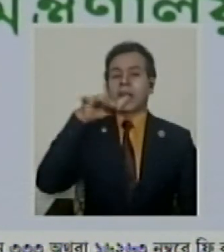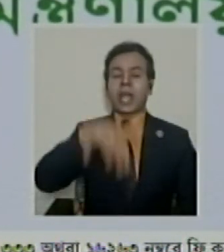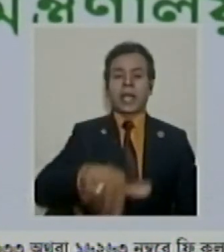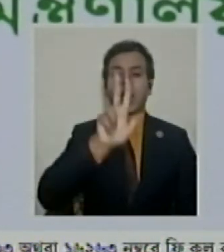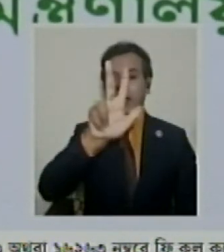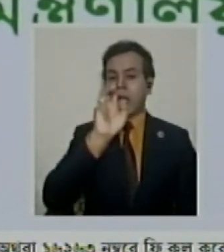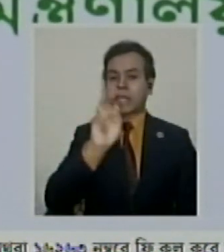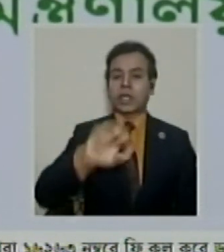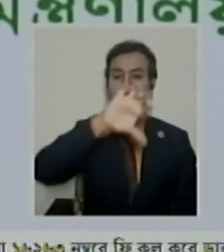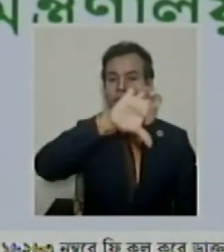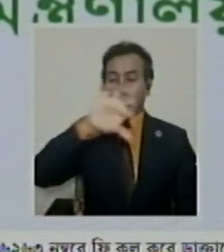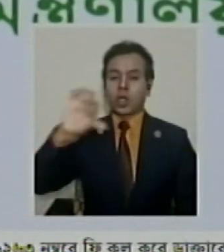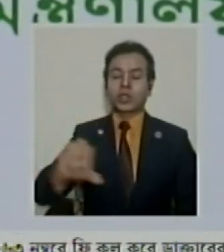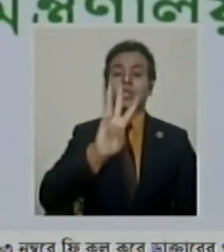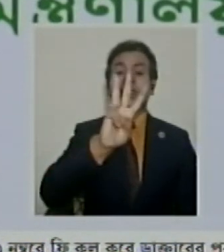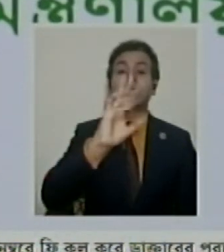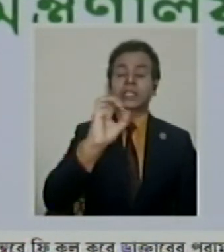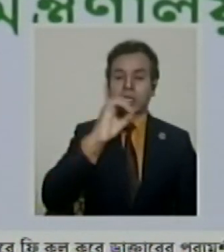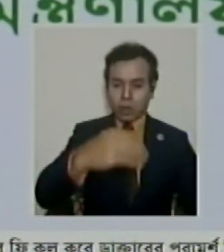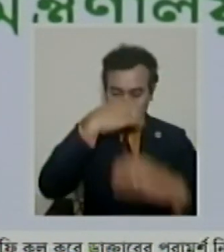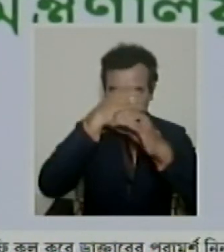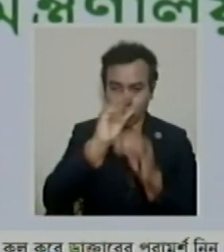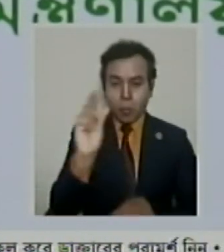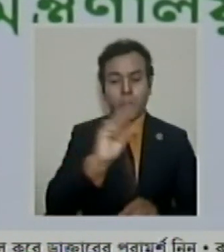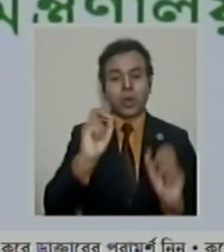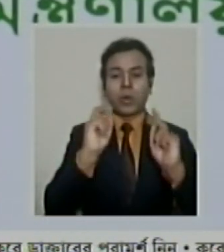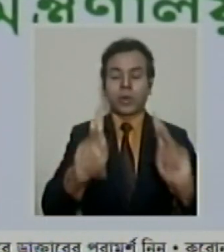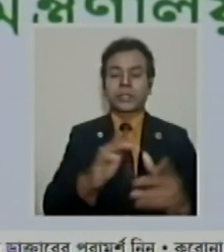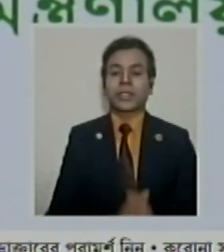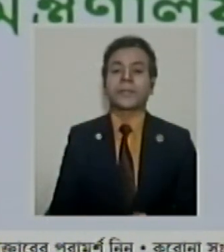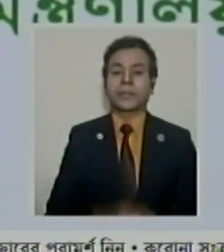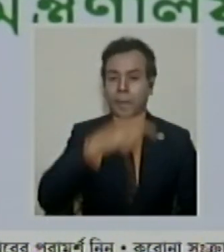11,876টি নমুনা এবং এ পর্যন্ত পরীক্ষা হয়েছে